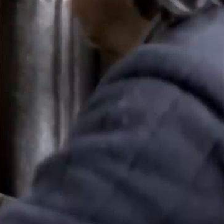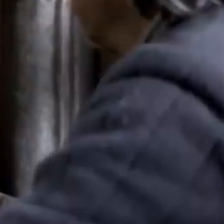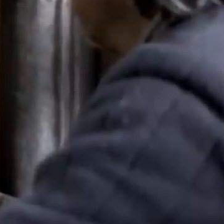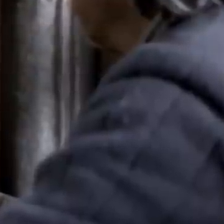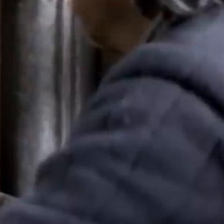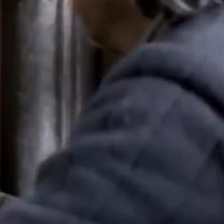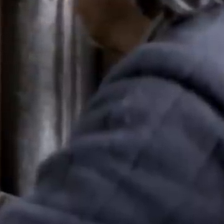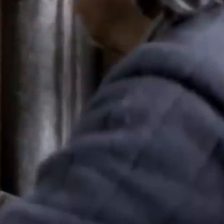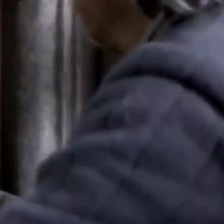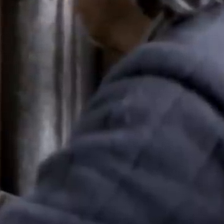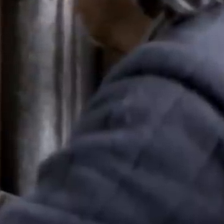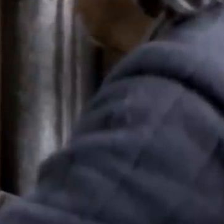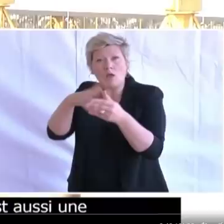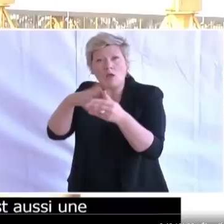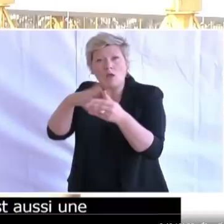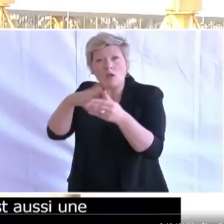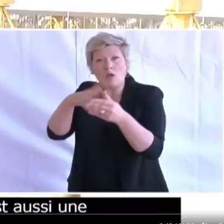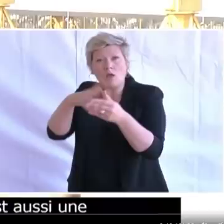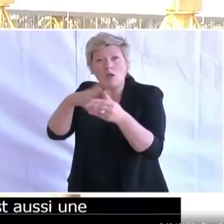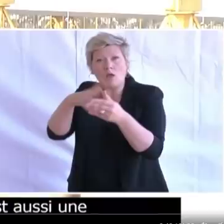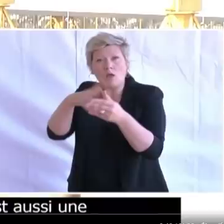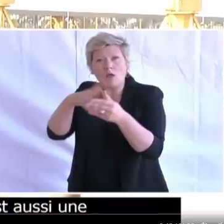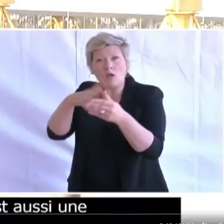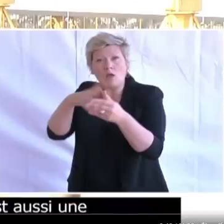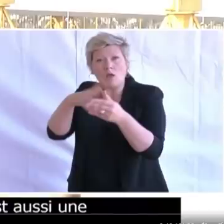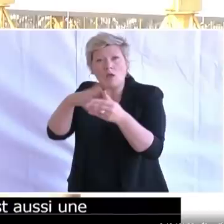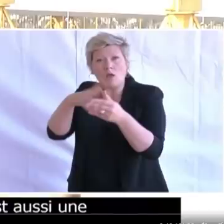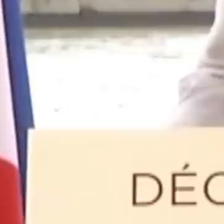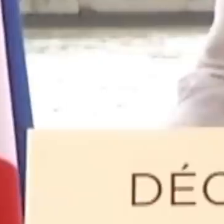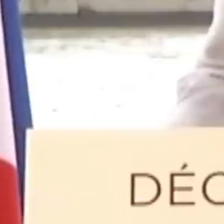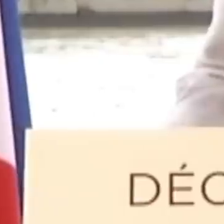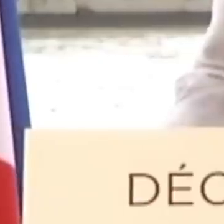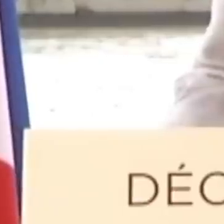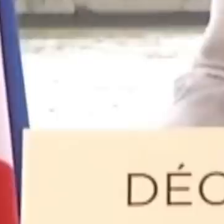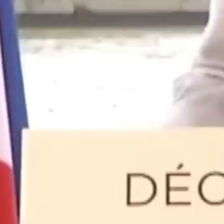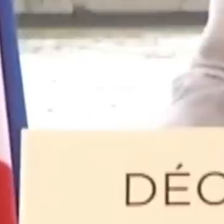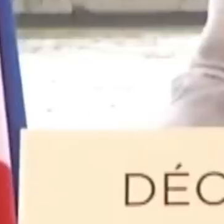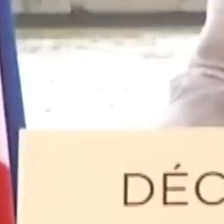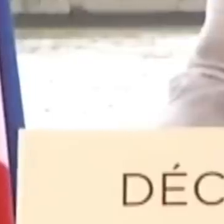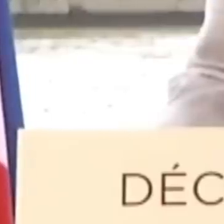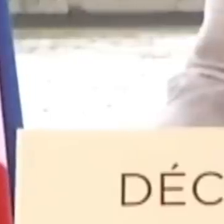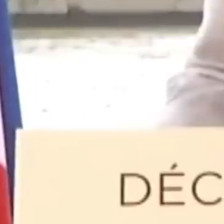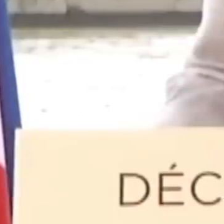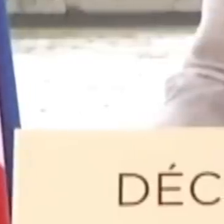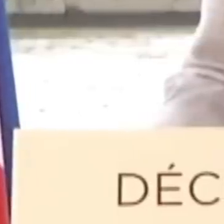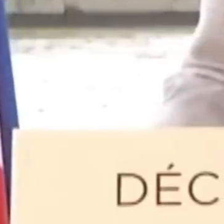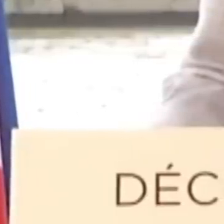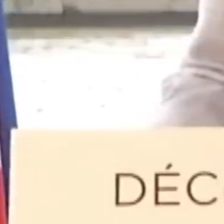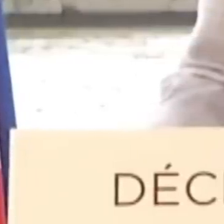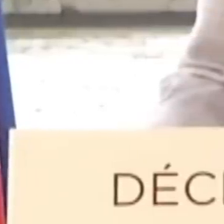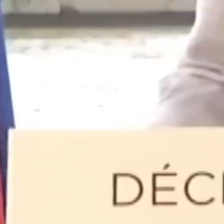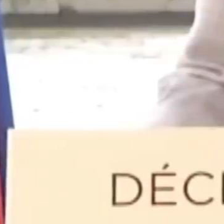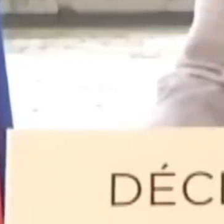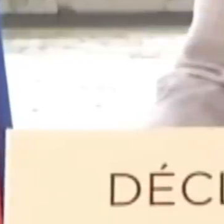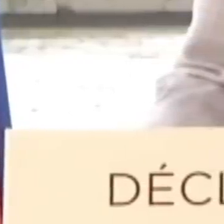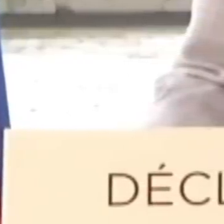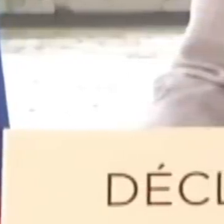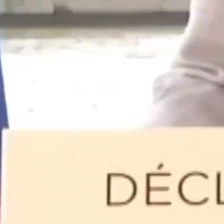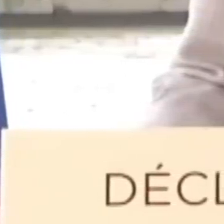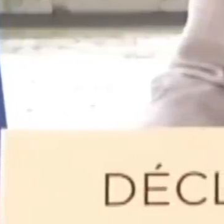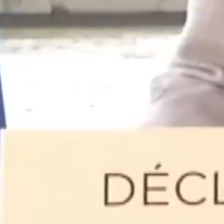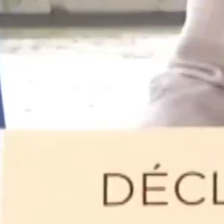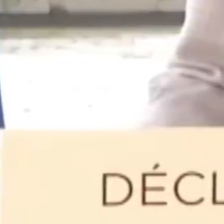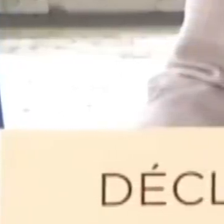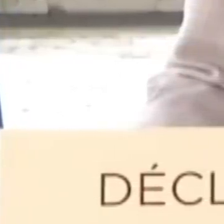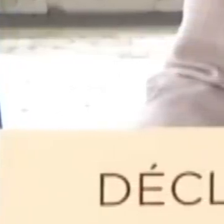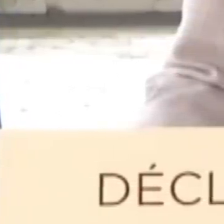crois qu'il faut que vous arrêtiez d'essayer de dire des trucs. Très simple, bordel. Sujet, verbe, complément. Dans le monde dans lequel on vit, avec la force des réseaux sociaux, avec le peu de